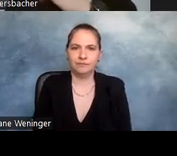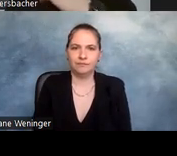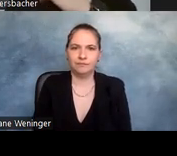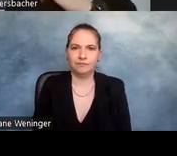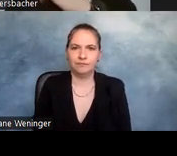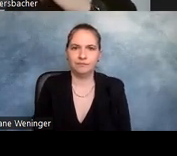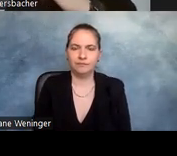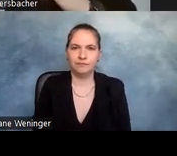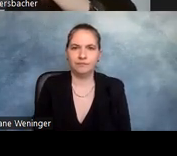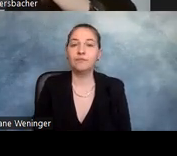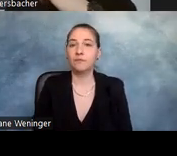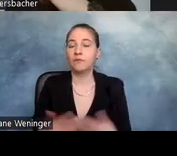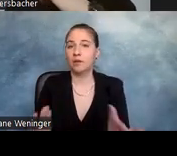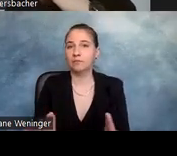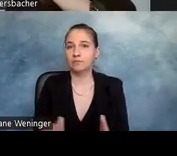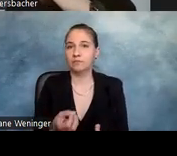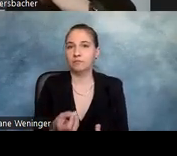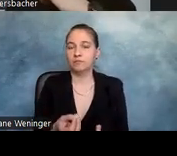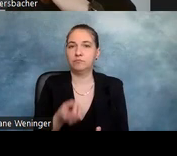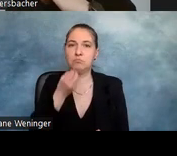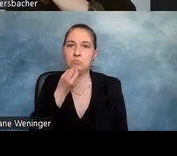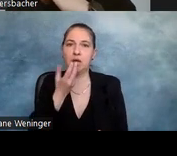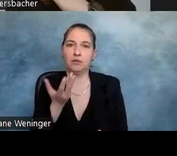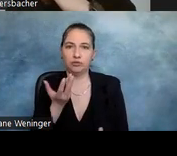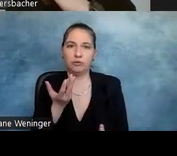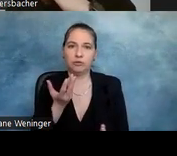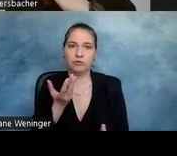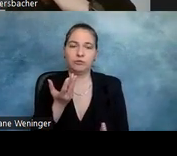Ein ganz praktischer Punkt ist noch, dass es